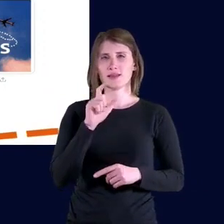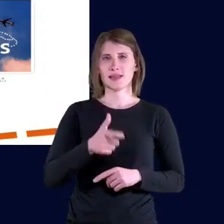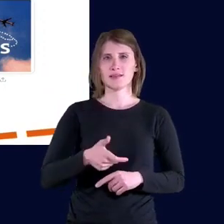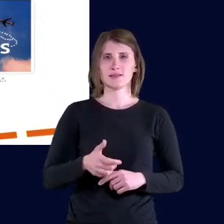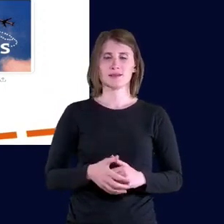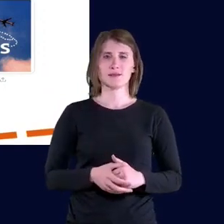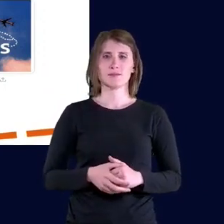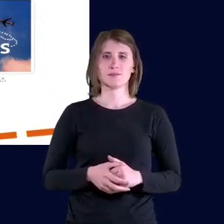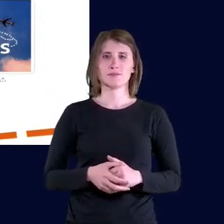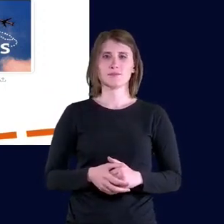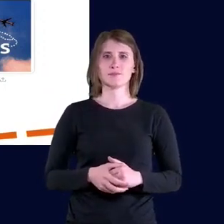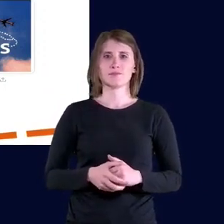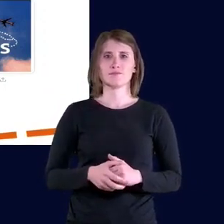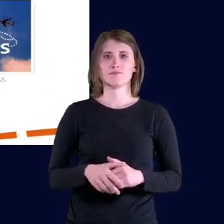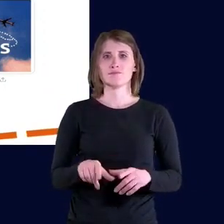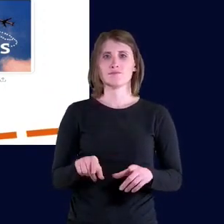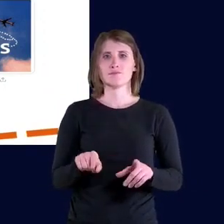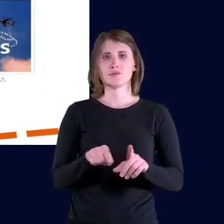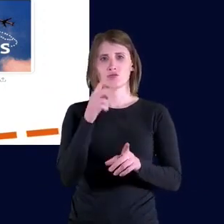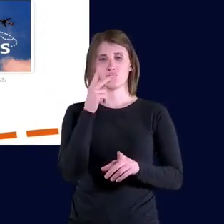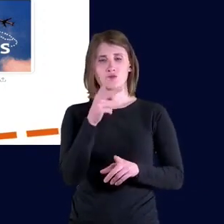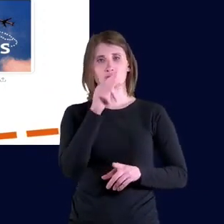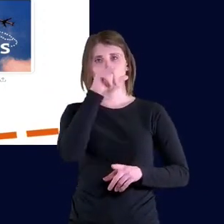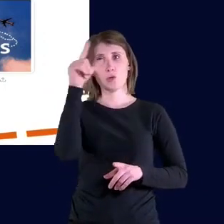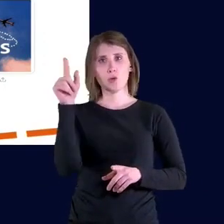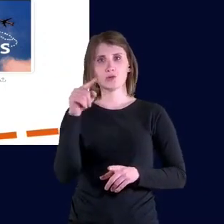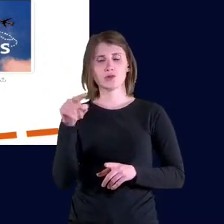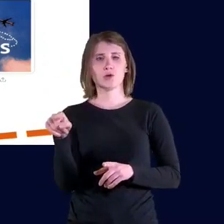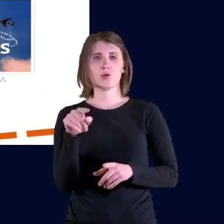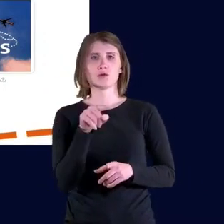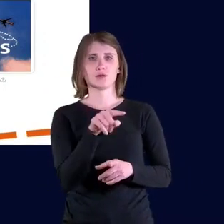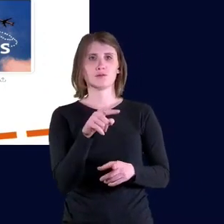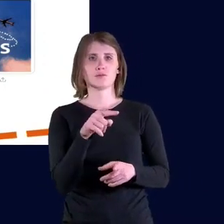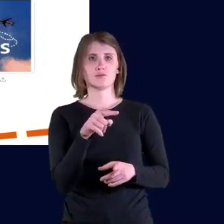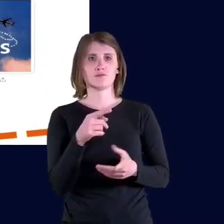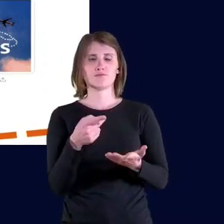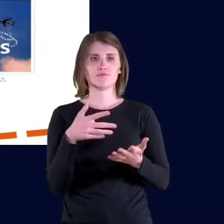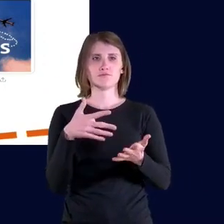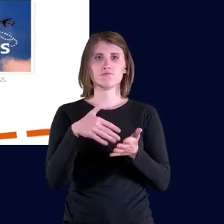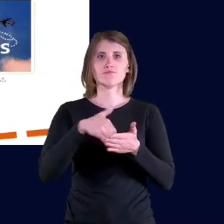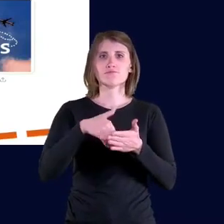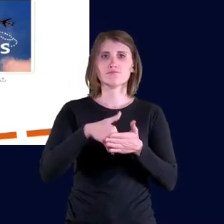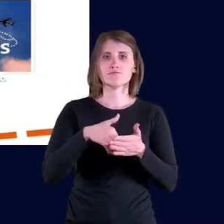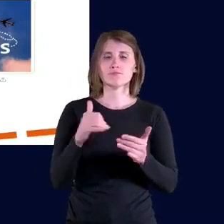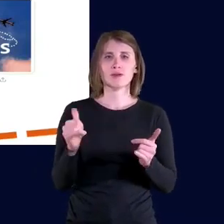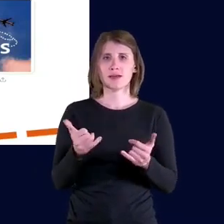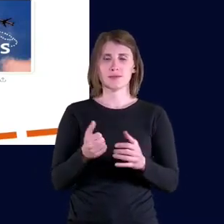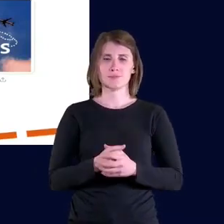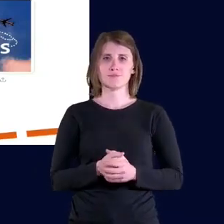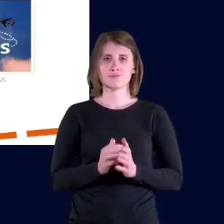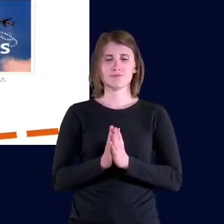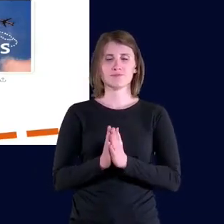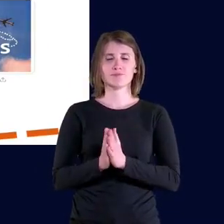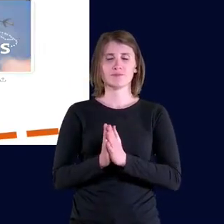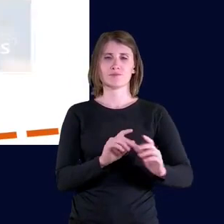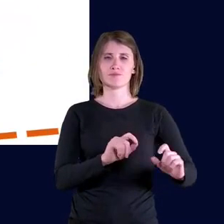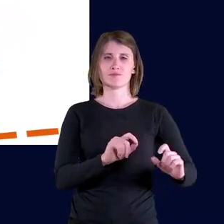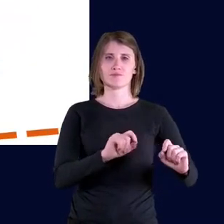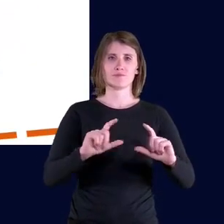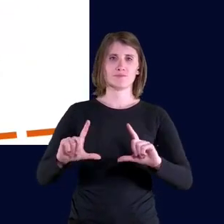i też reakcje mogą państwo zobaczyć na te nasze hity Bardzo proszę wtedy